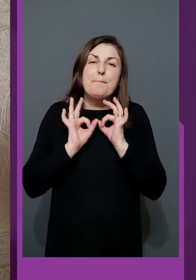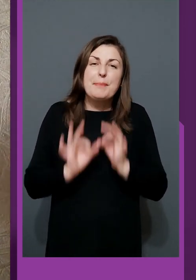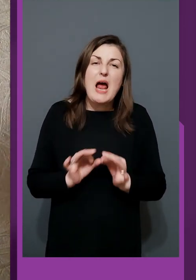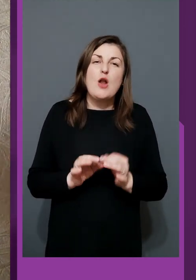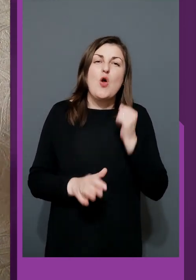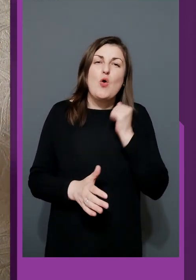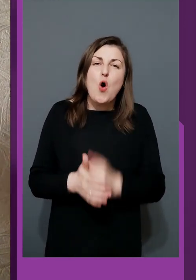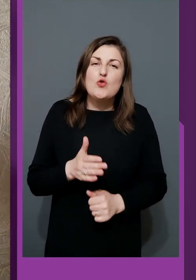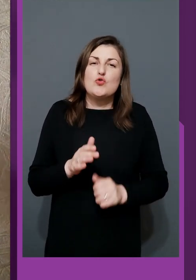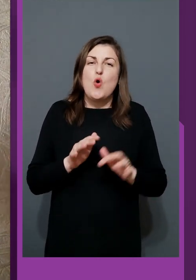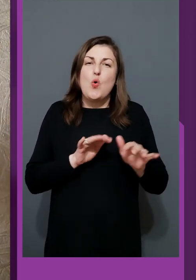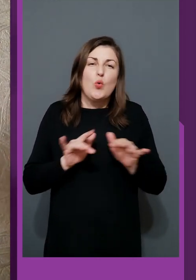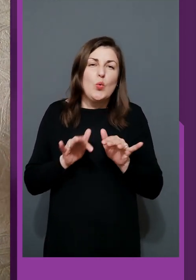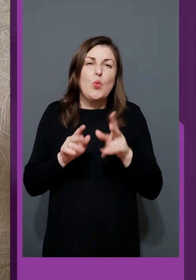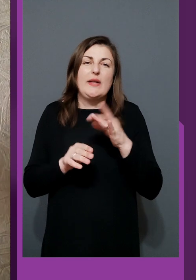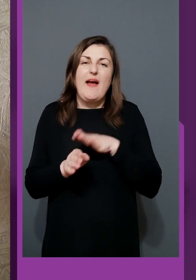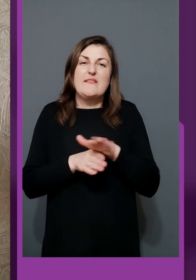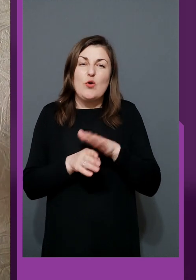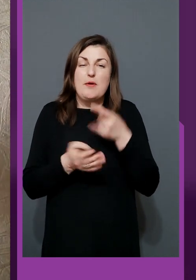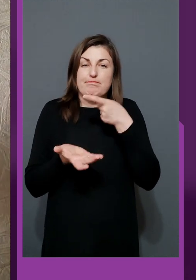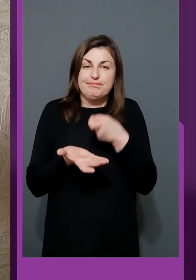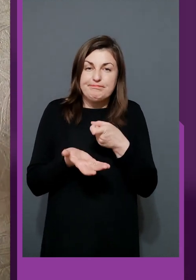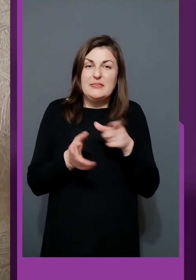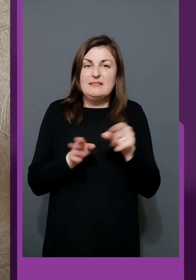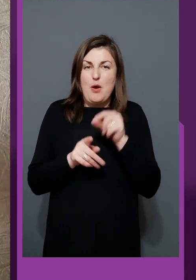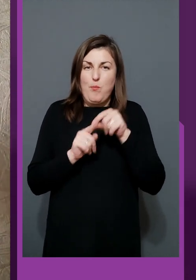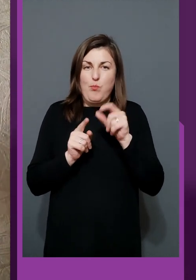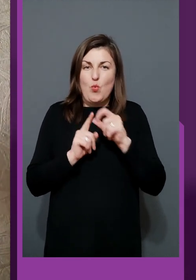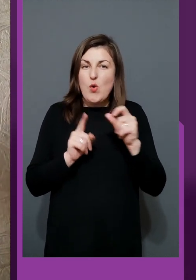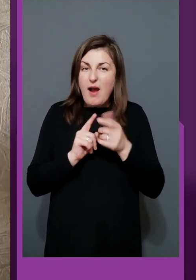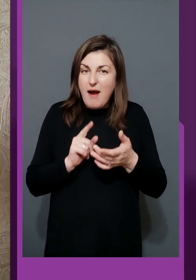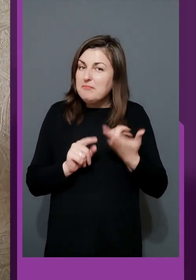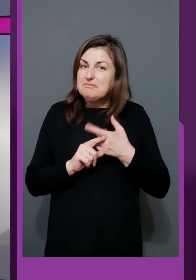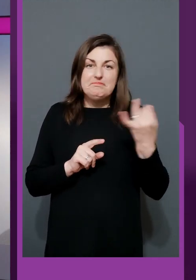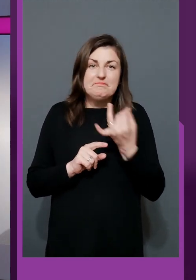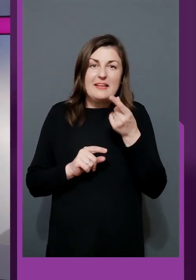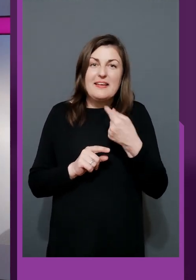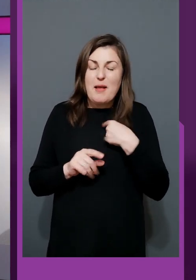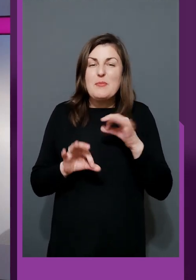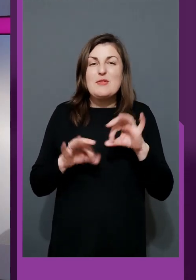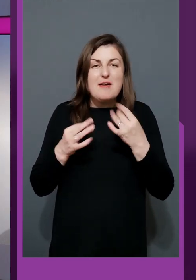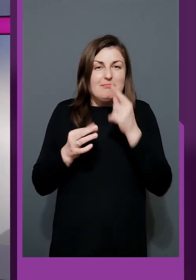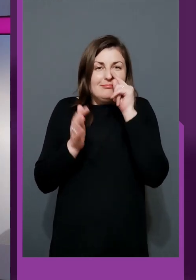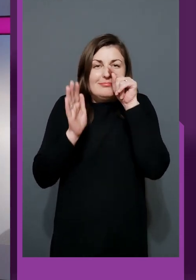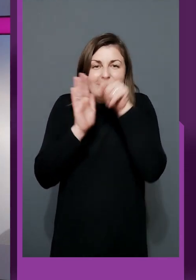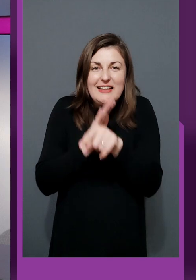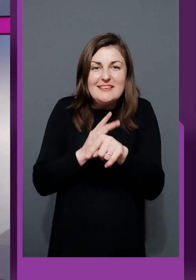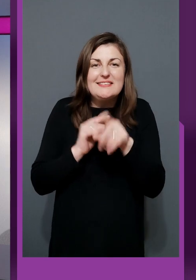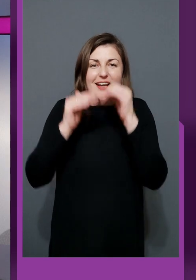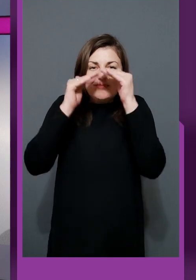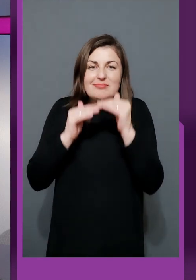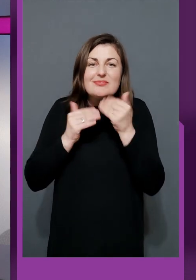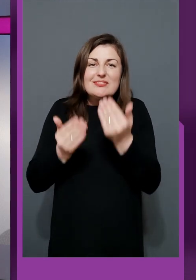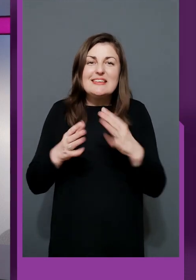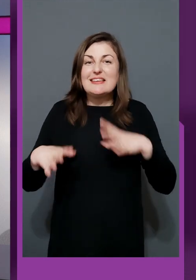правильного кожного руху для виконання пострілу вже з пулькою дуже цікаво ти нам навіть дозволила зазирнути